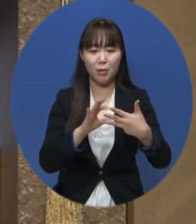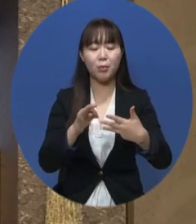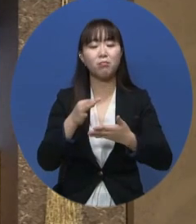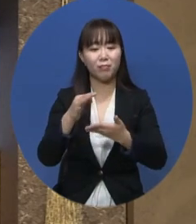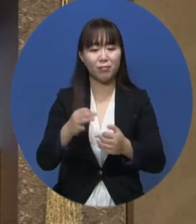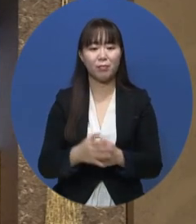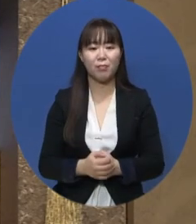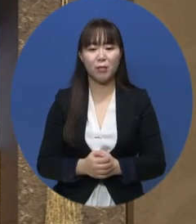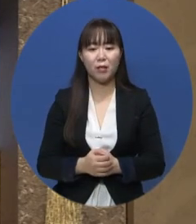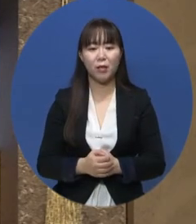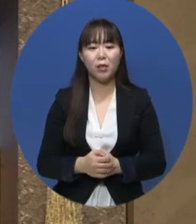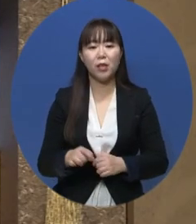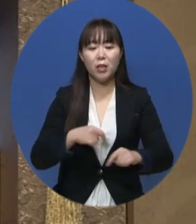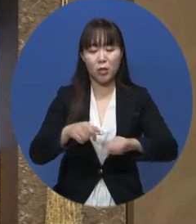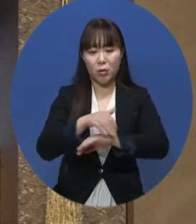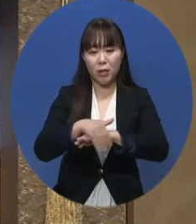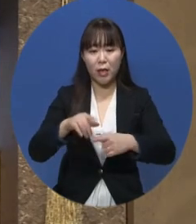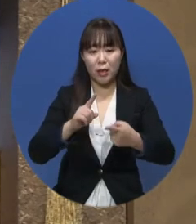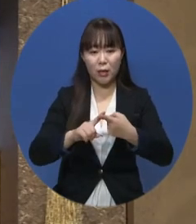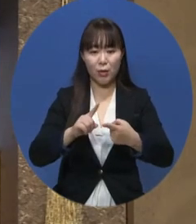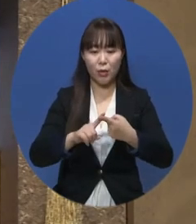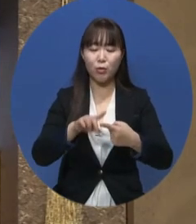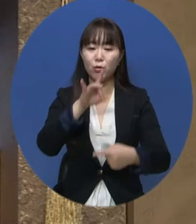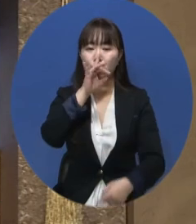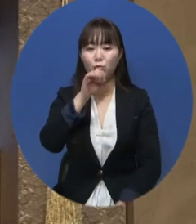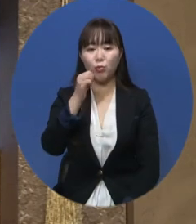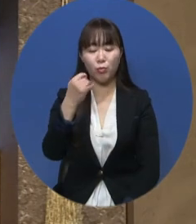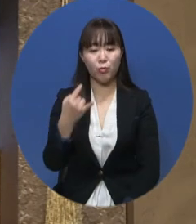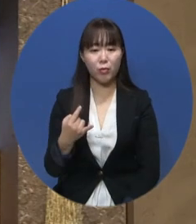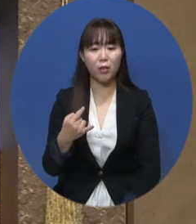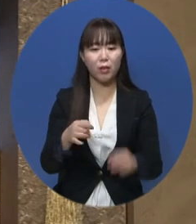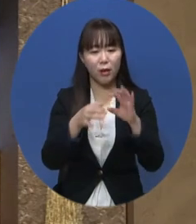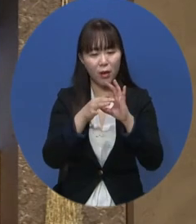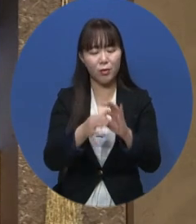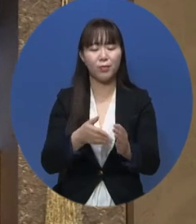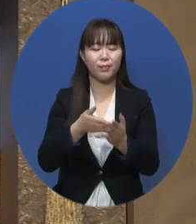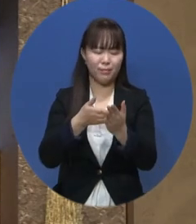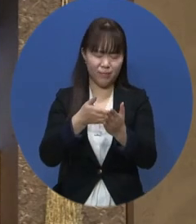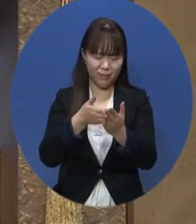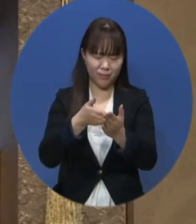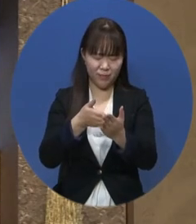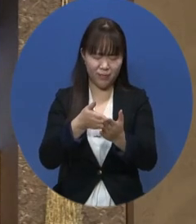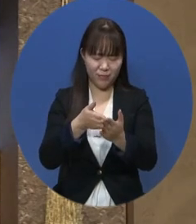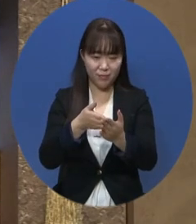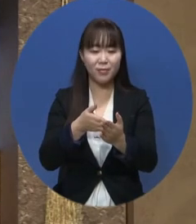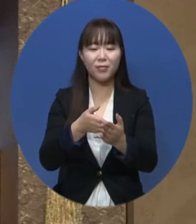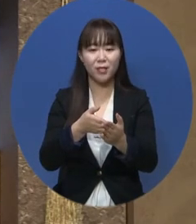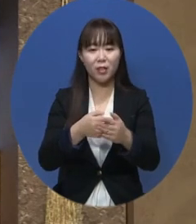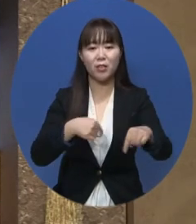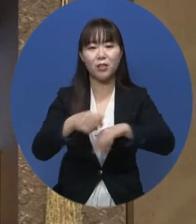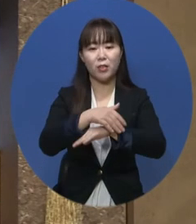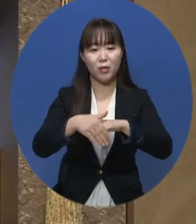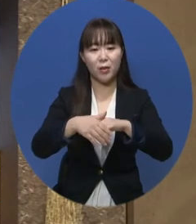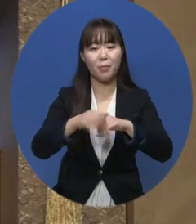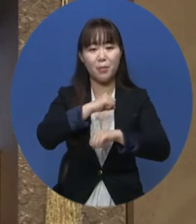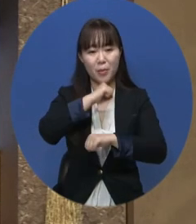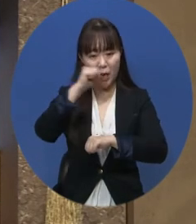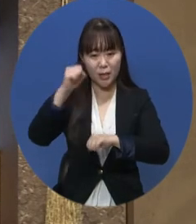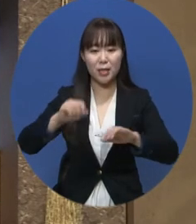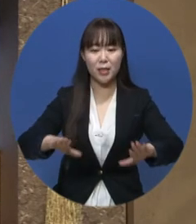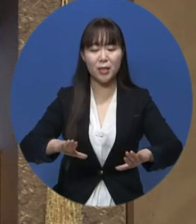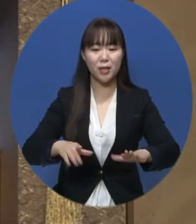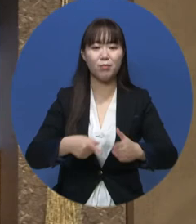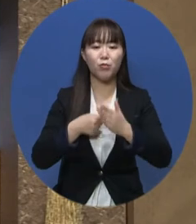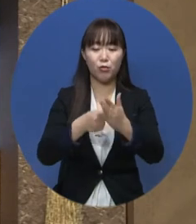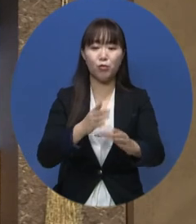그래서 이런 정책은 저희 중앙회가 계속 건의하고 해서 네. 정책이 채택이 돼서 지금